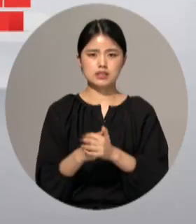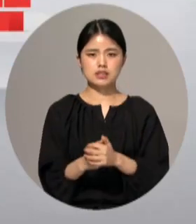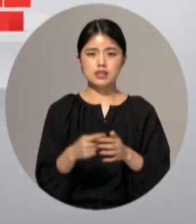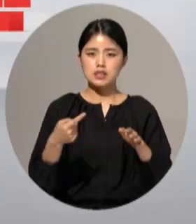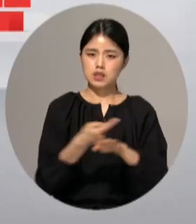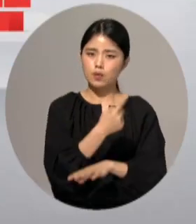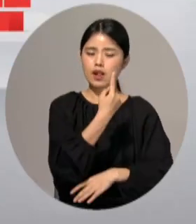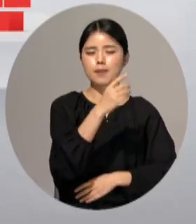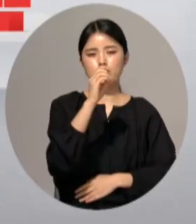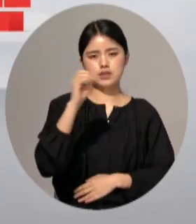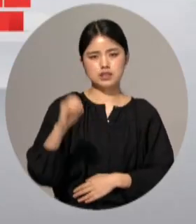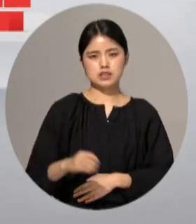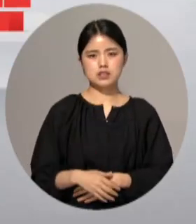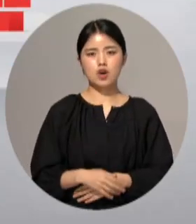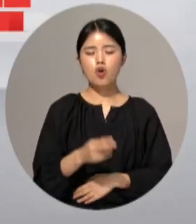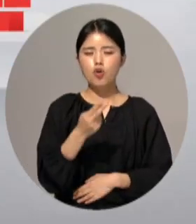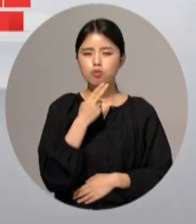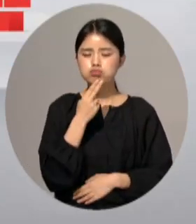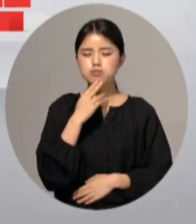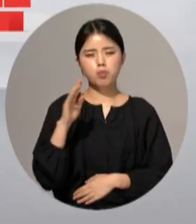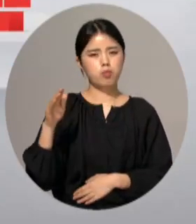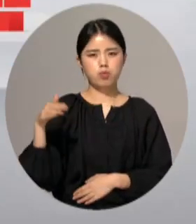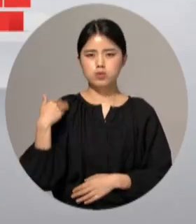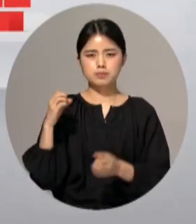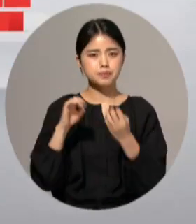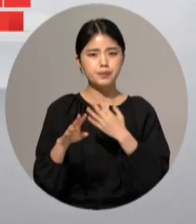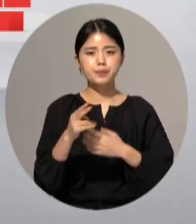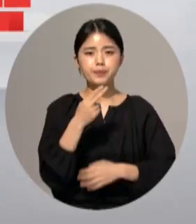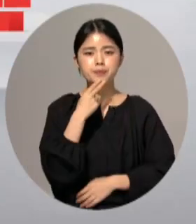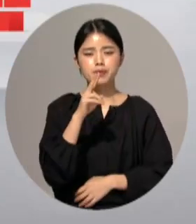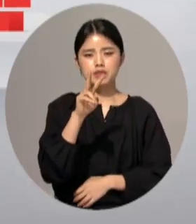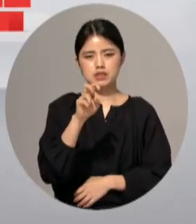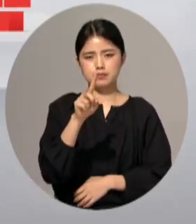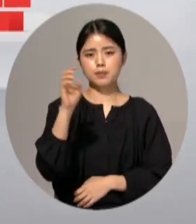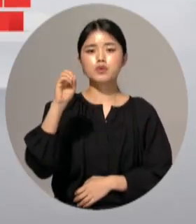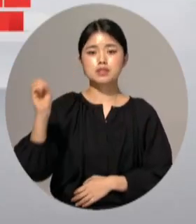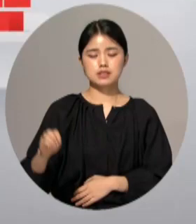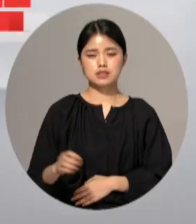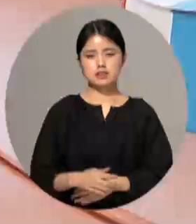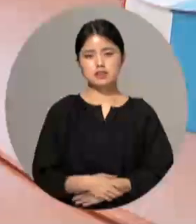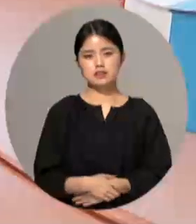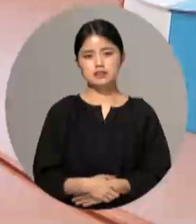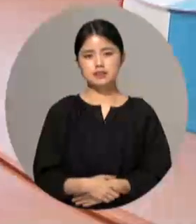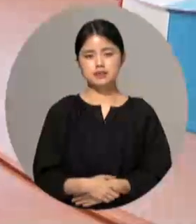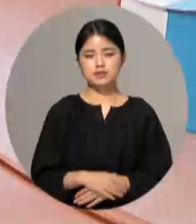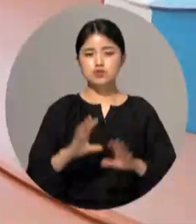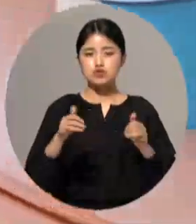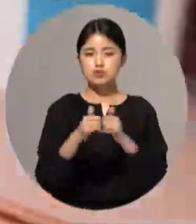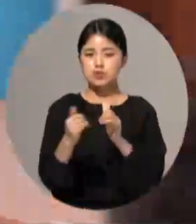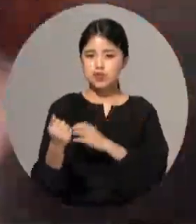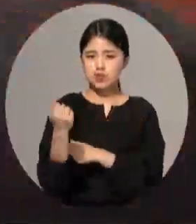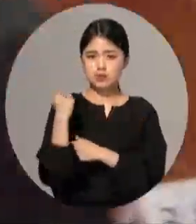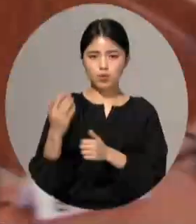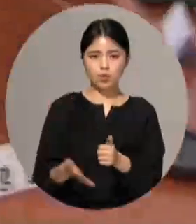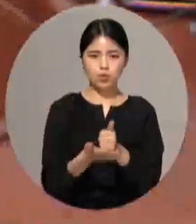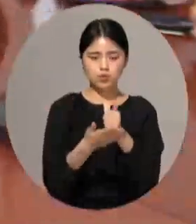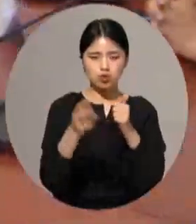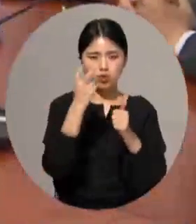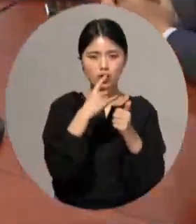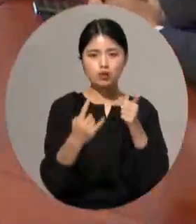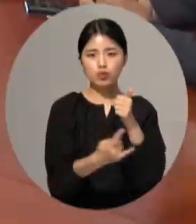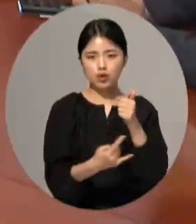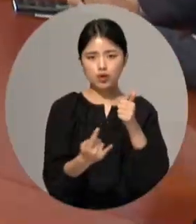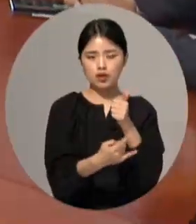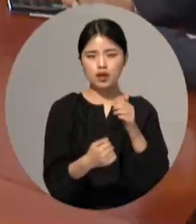기타 1% 없음 이나 모름 무응답 은 21% 였읍니다 국민의 힘 공천 관리 위원회가